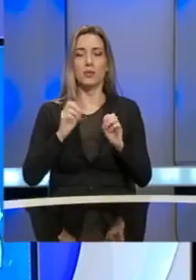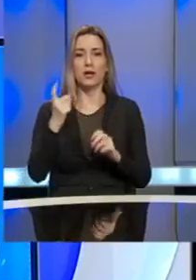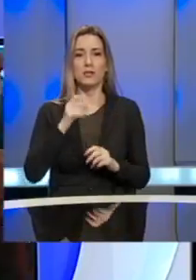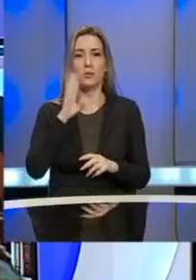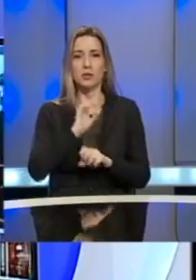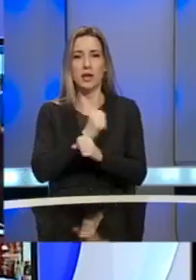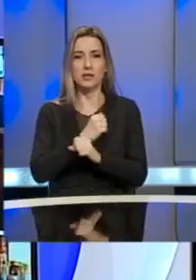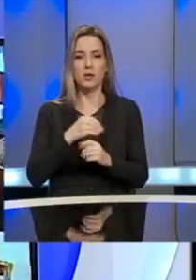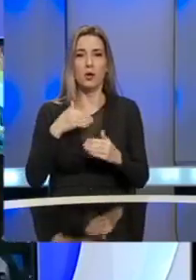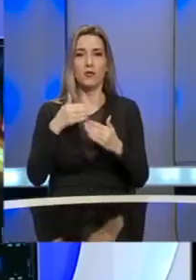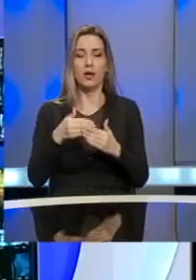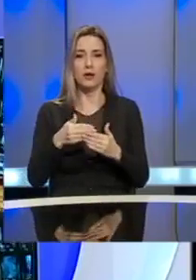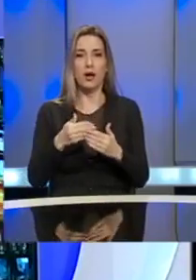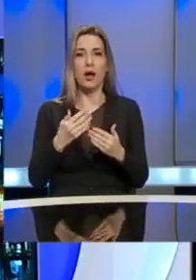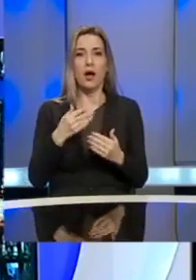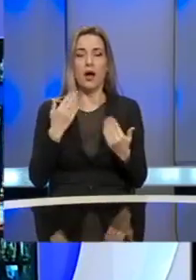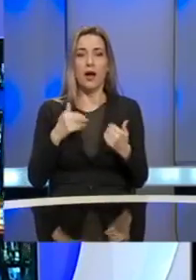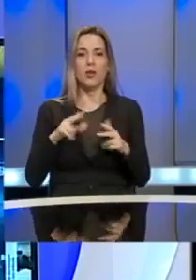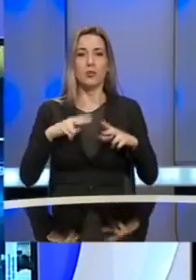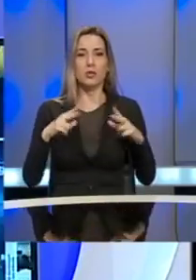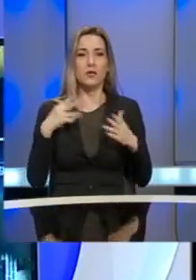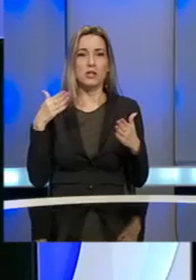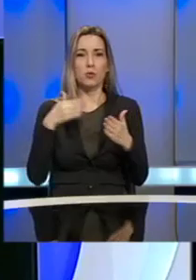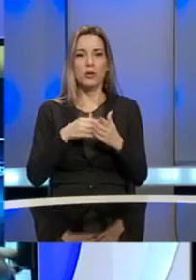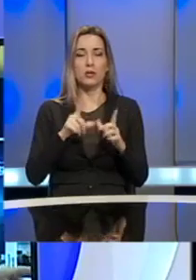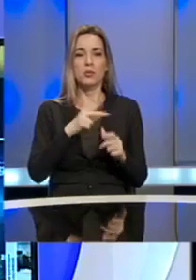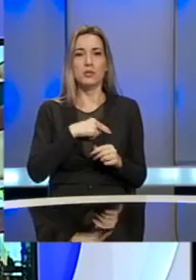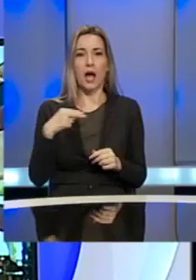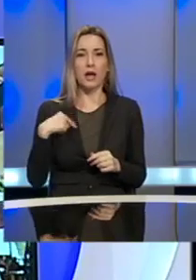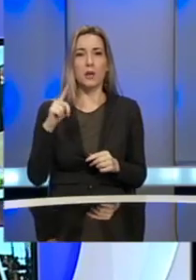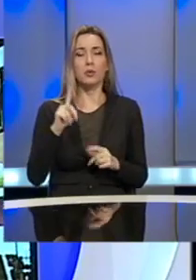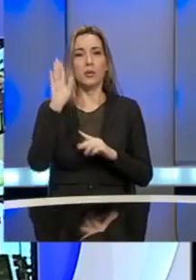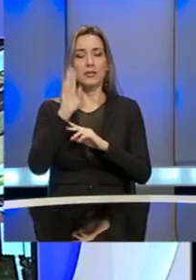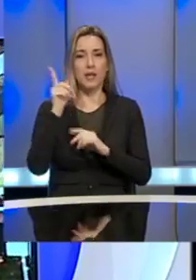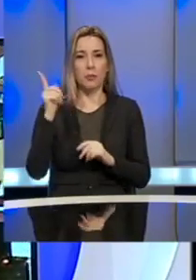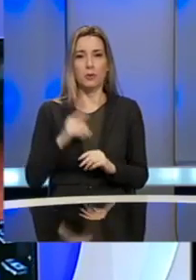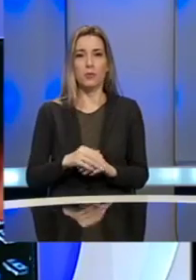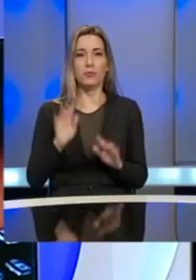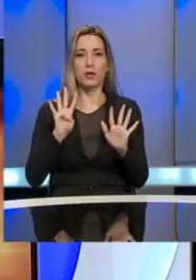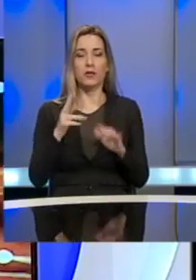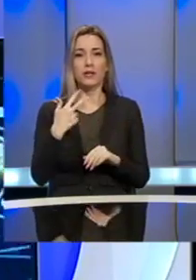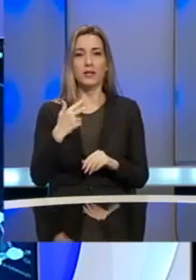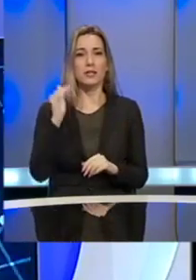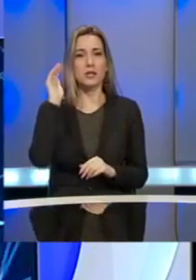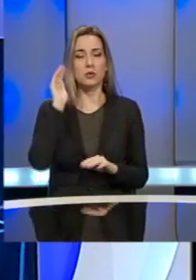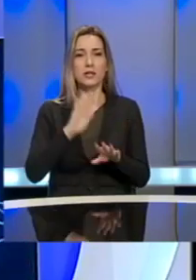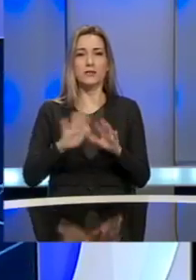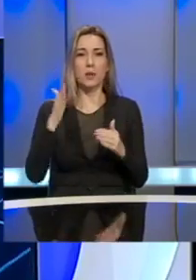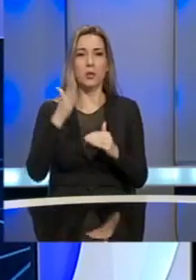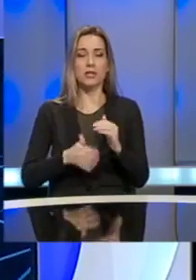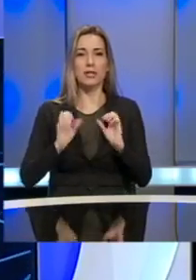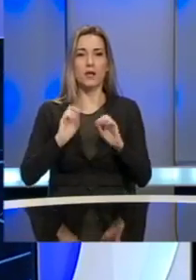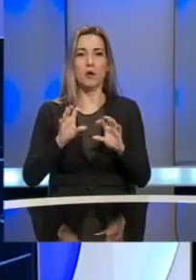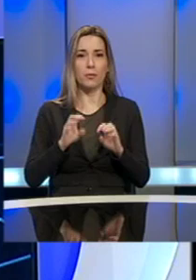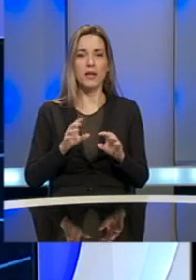i Hercegovine prevashodno, ali uživo smo ovoga jutra i u Zagrebu i u Istanbulu. Do 9.30 ćete čuti sve posljednje